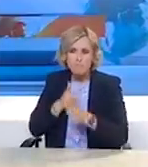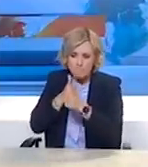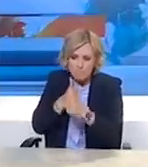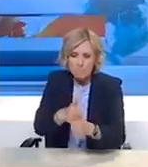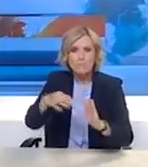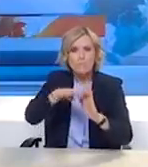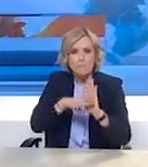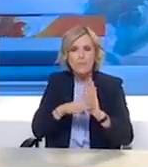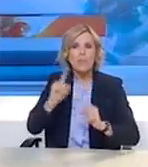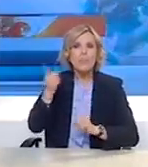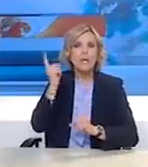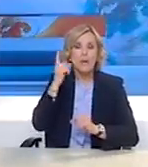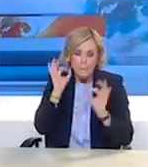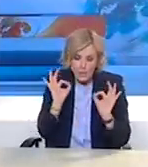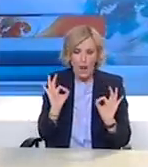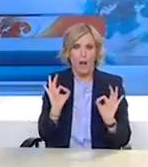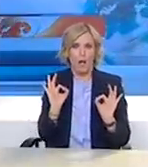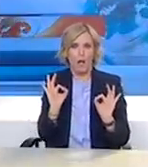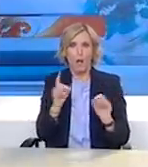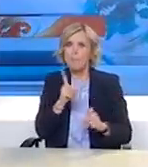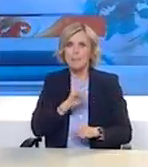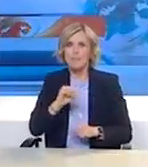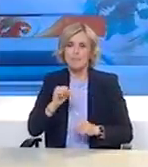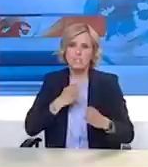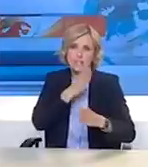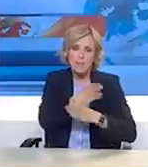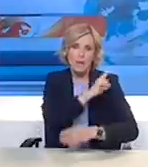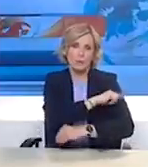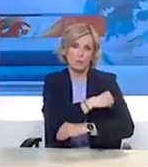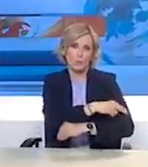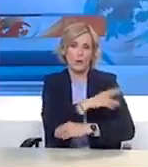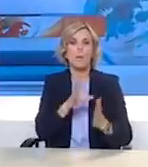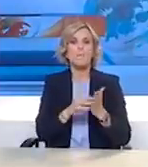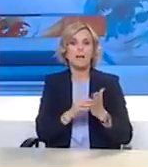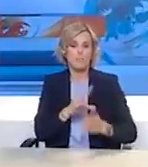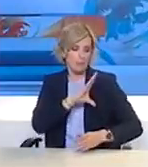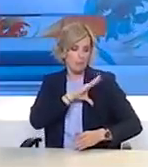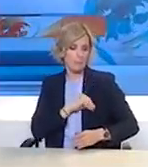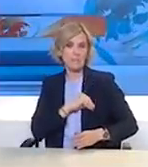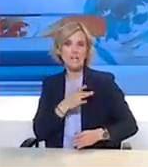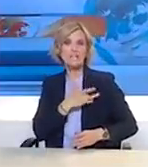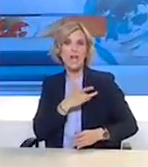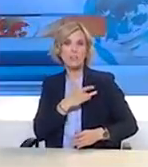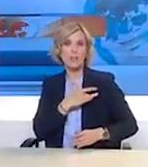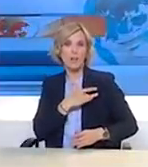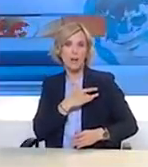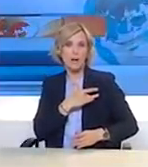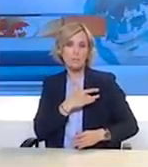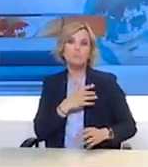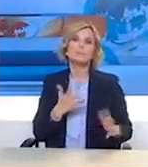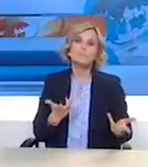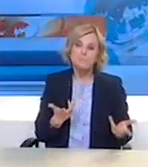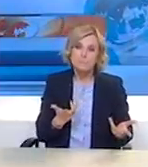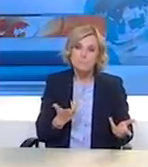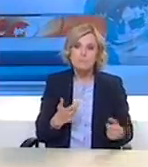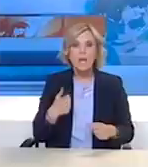να γίνεται συνόηση με τους γιατρούς. Υπάρχουν τα δεδομένα που σας είπα για το έμφραγμα του μυοκαρδίου και ότι φαίνεται ότι είναι χαμηλότερη αριθμή από